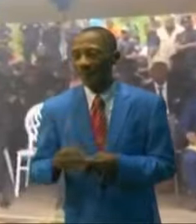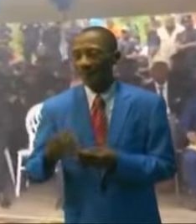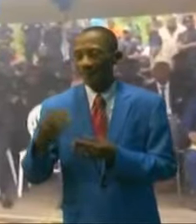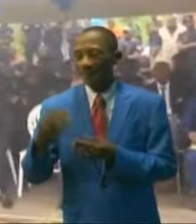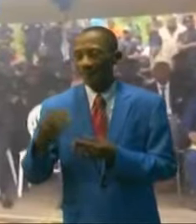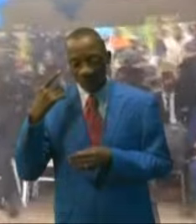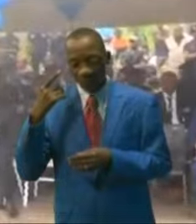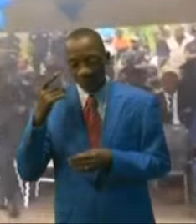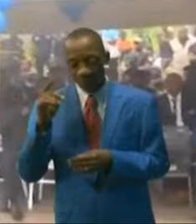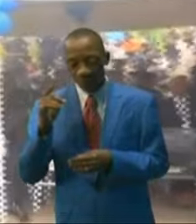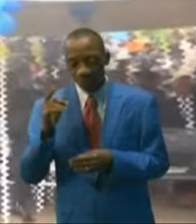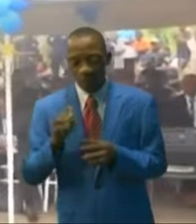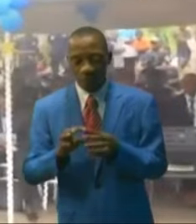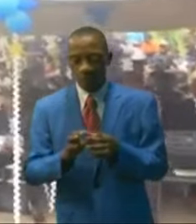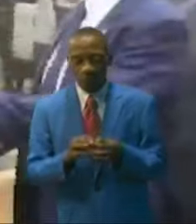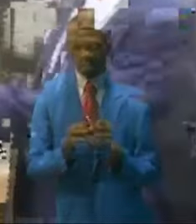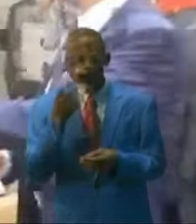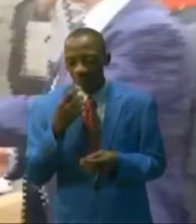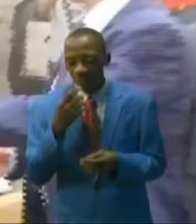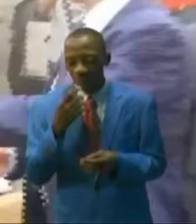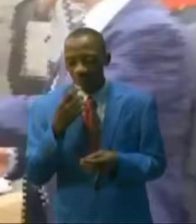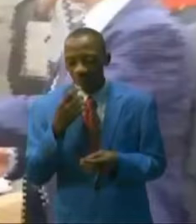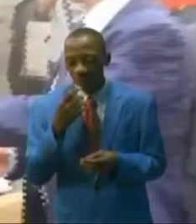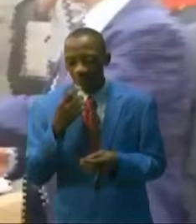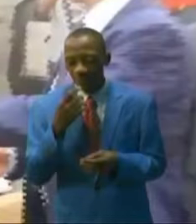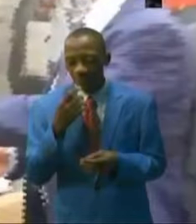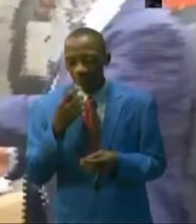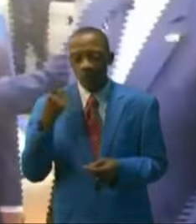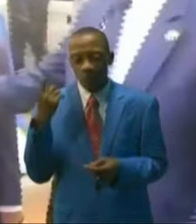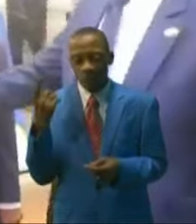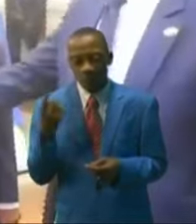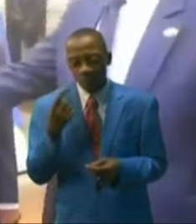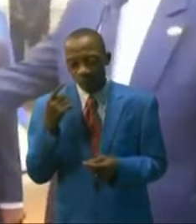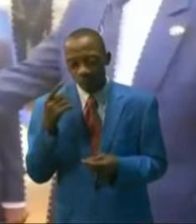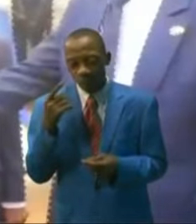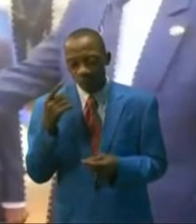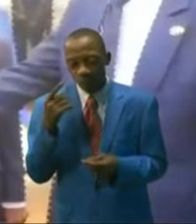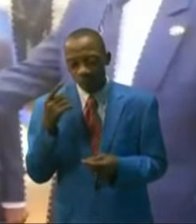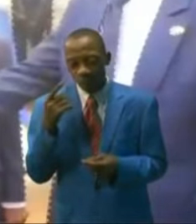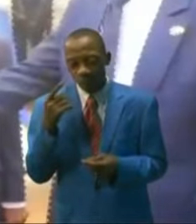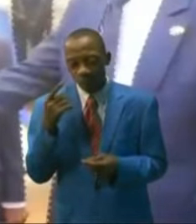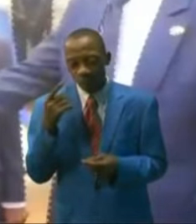quant au compagnie de développement local au niveau de la